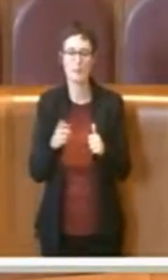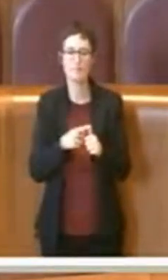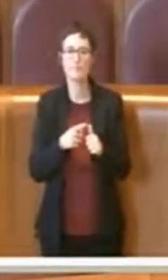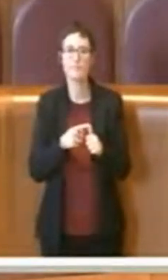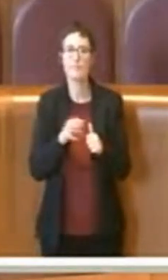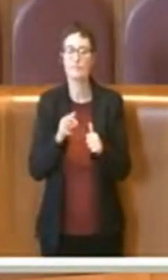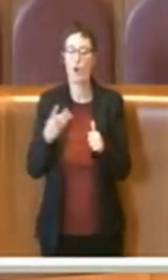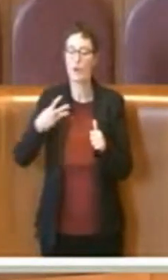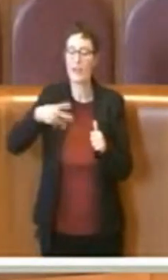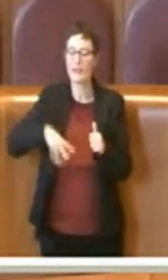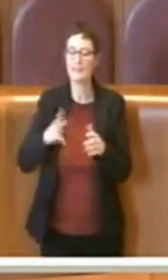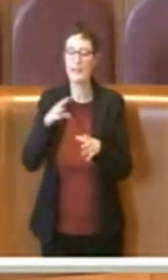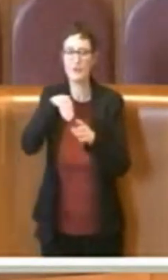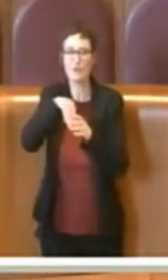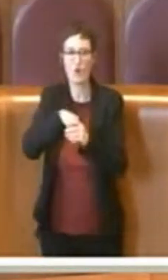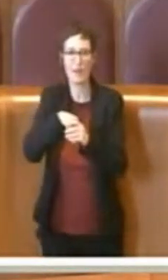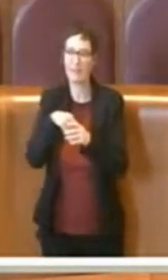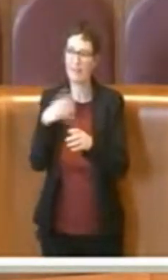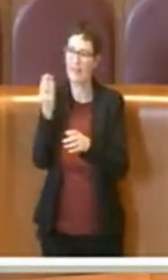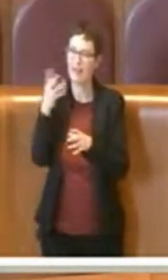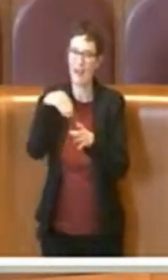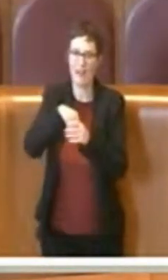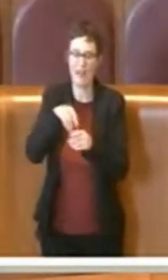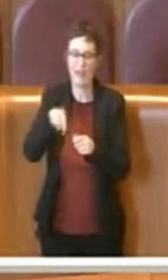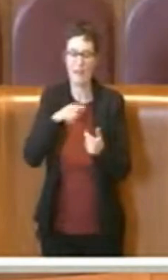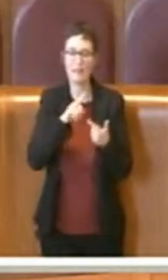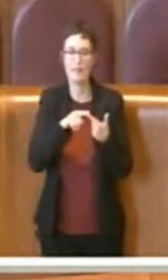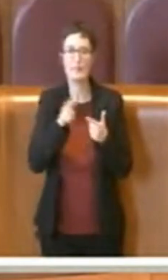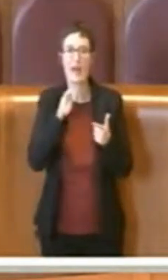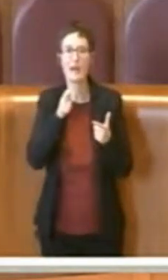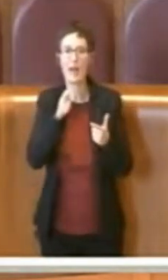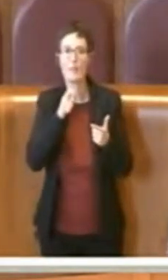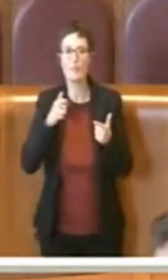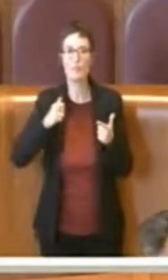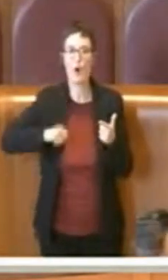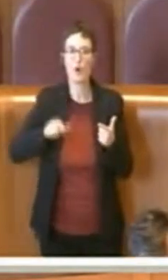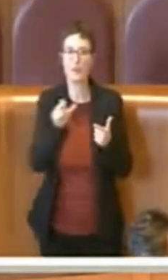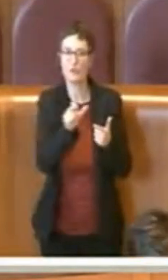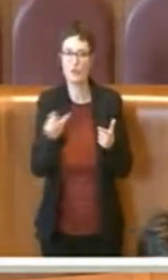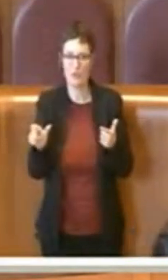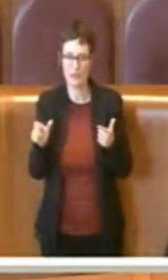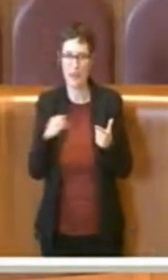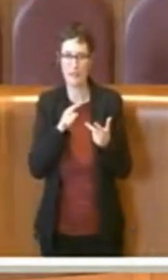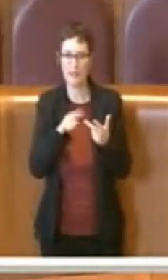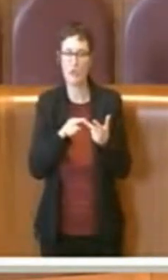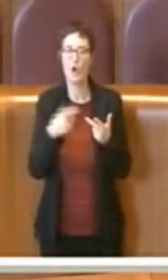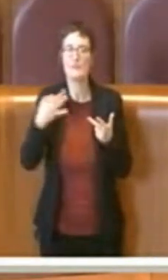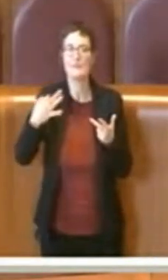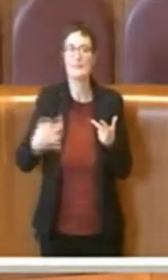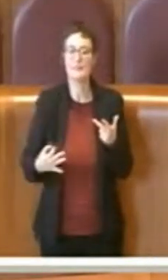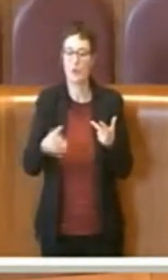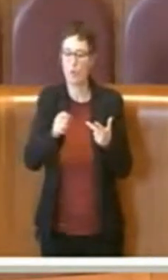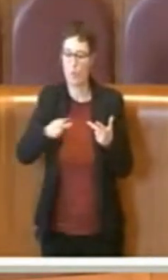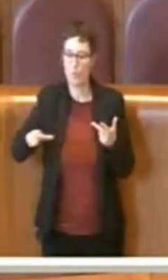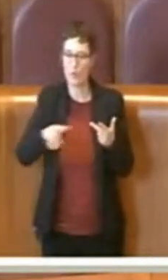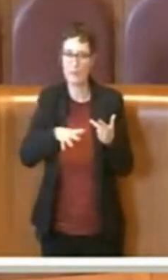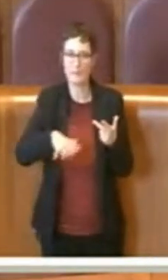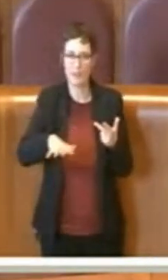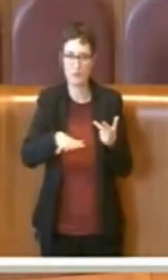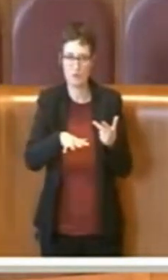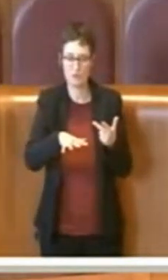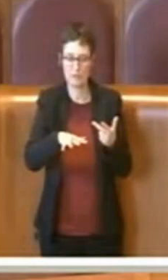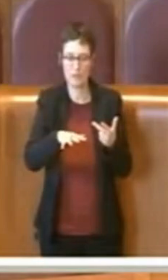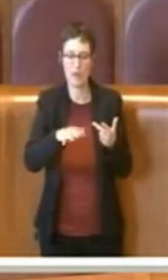interna dell'ente, rapporti con il cittadino, sicurezza urbana, accertamenti e controlli